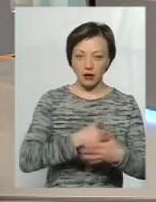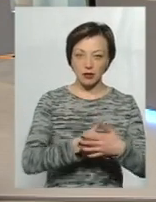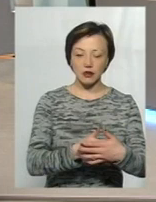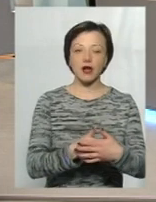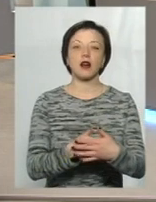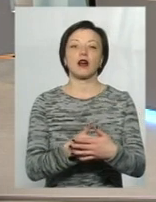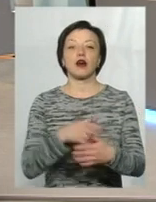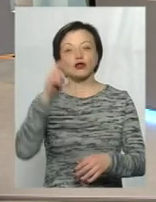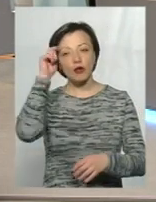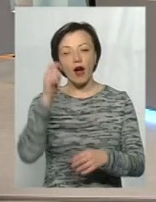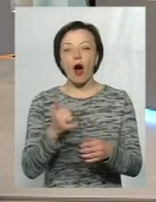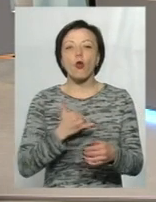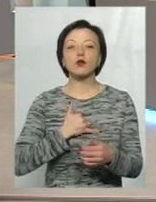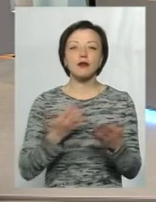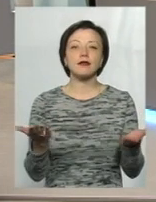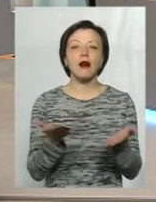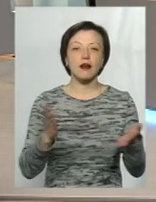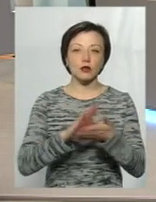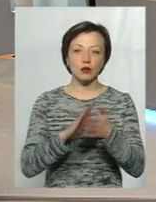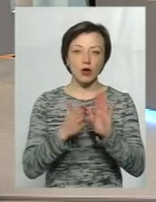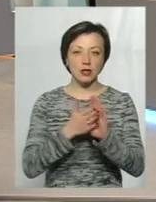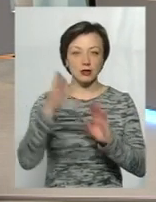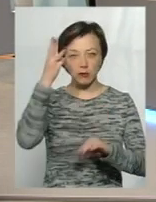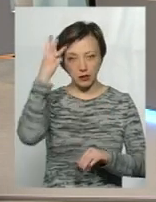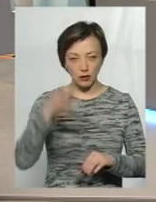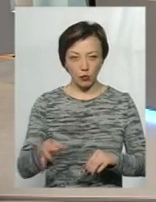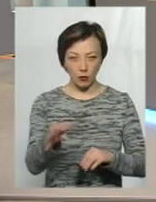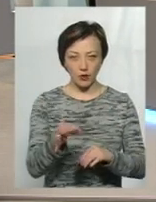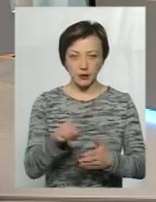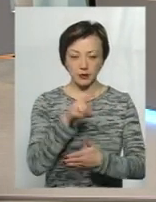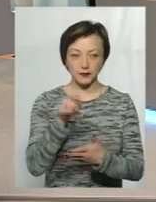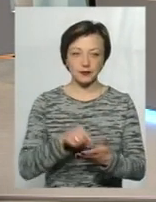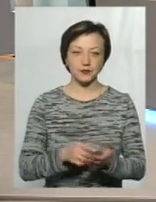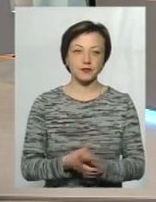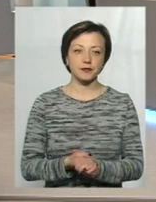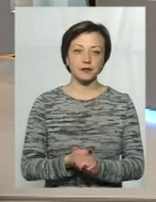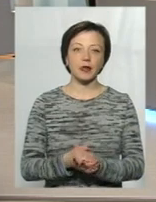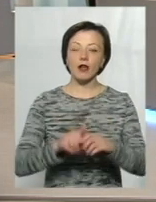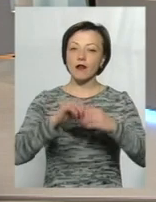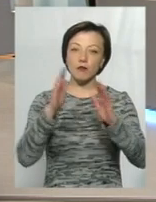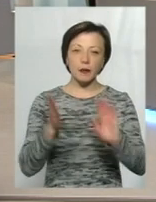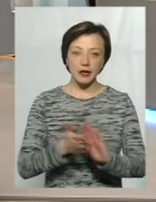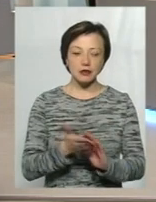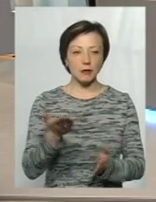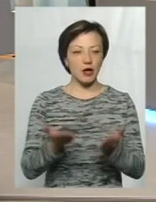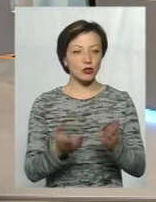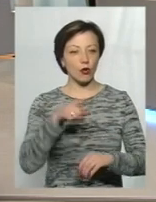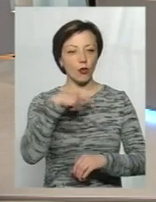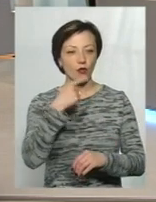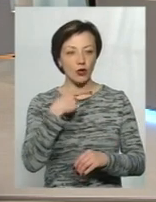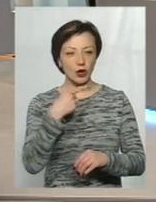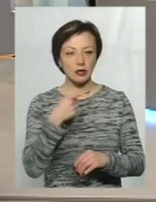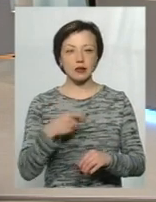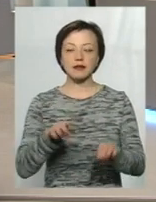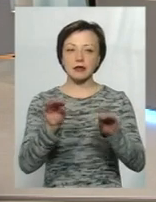має безпліддя саме на Хмельниччині? Можете ви нам розказати? В принципі, якщо говорити мовою